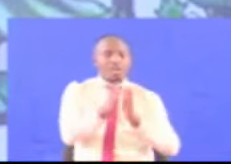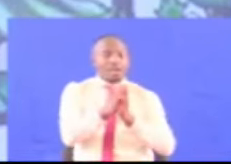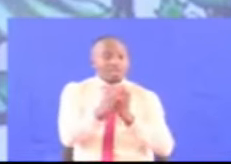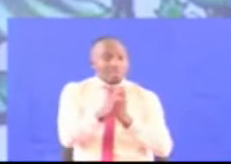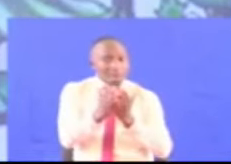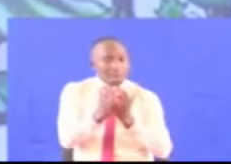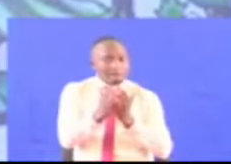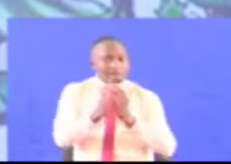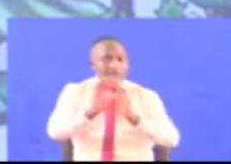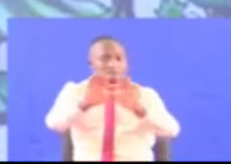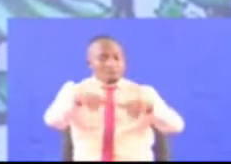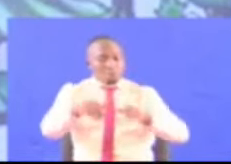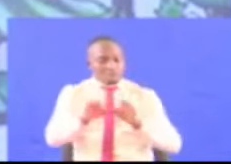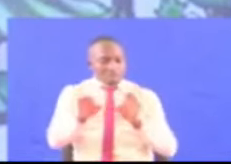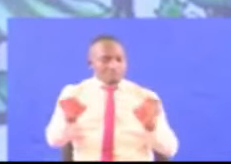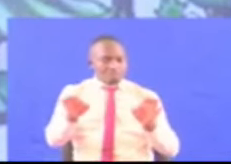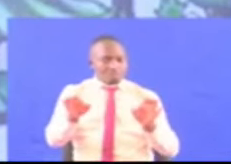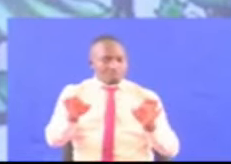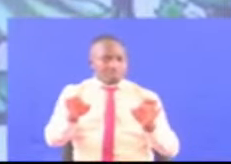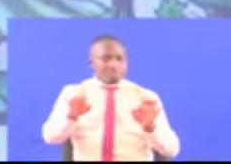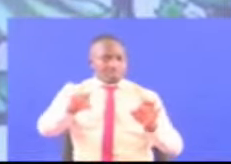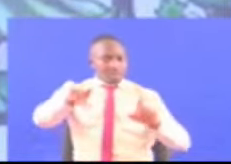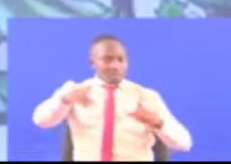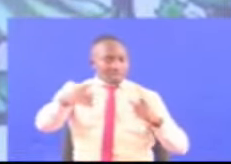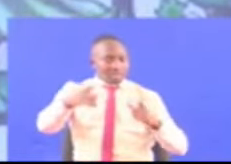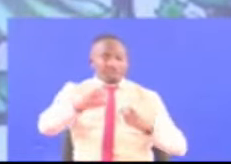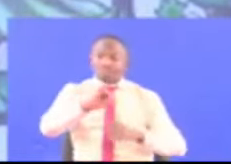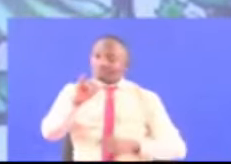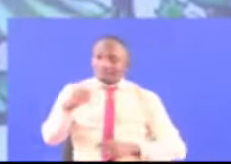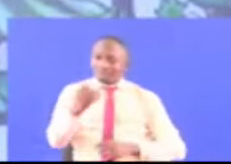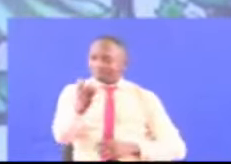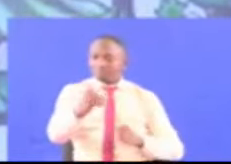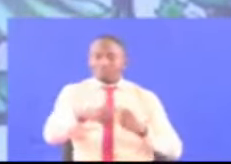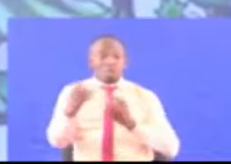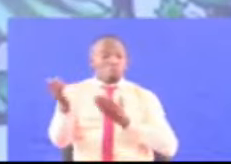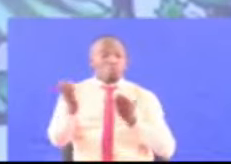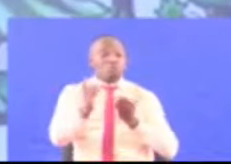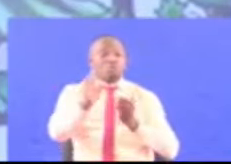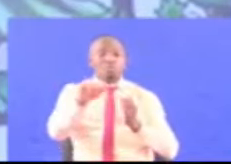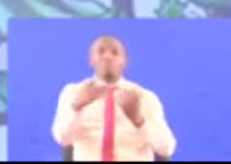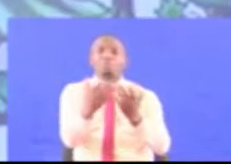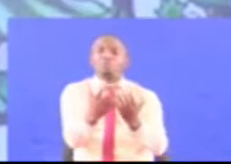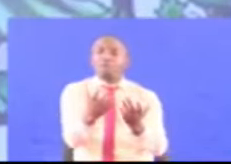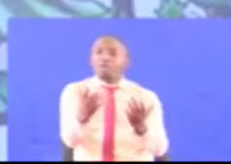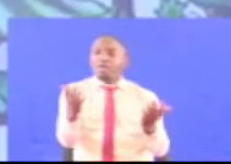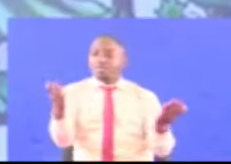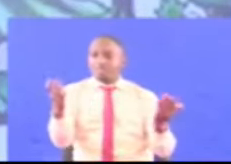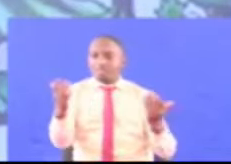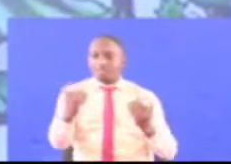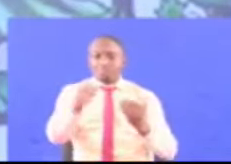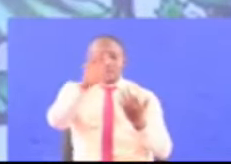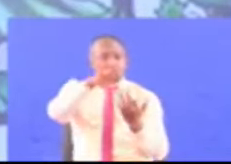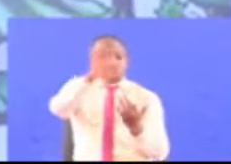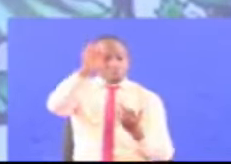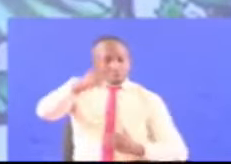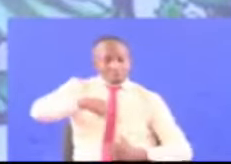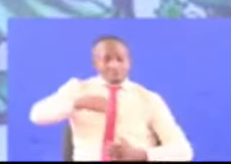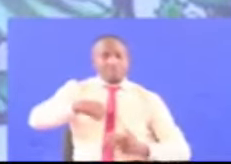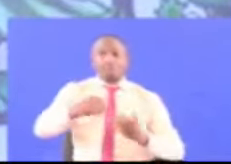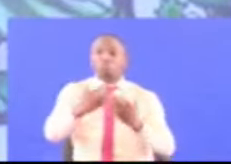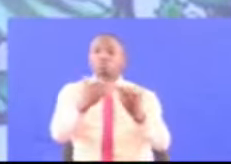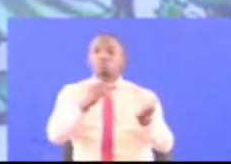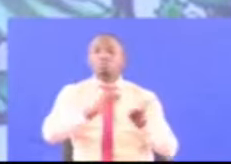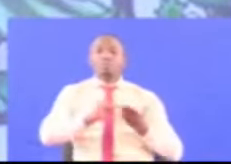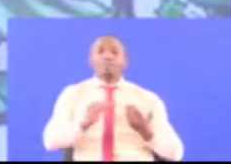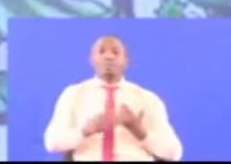katiba, lile bunge maalum. Lakini jamani, wasomi ni wengi nchi hii. Kuteuliwa mimi ni kwa sababu